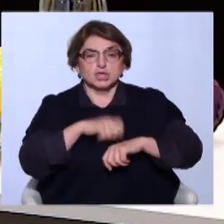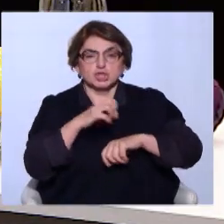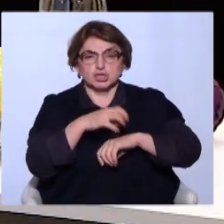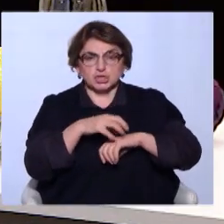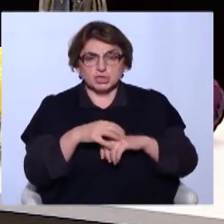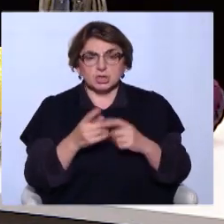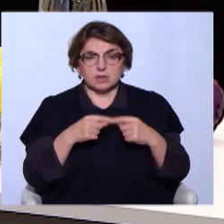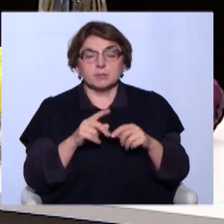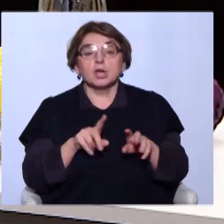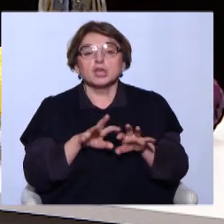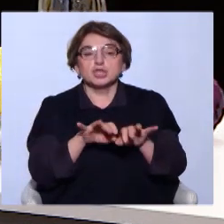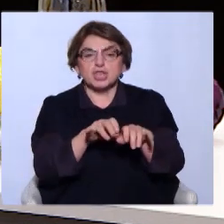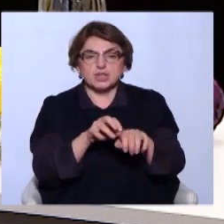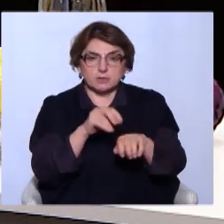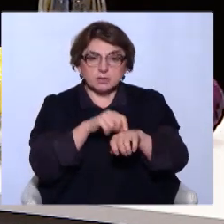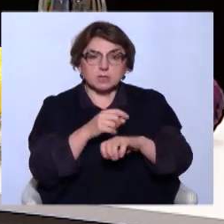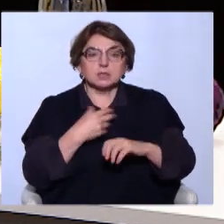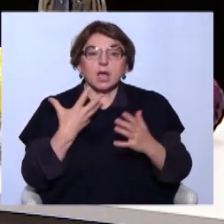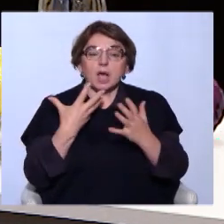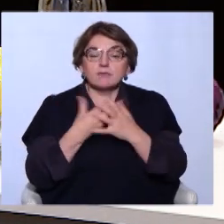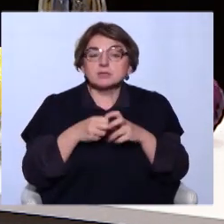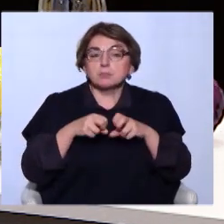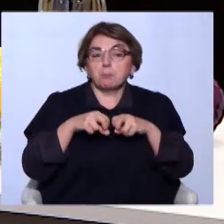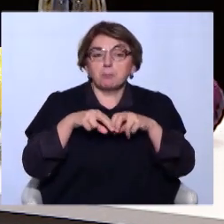და ჭიანჭველაც კი, რომელიც თავის